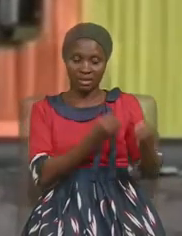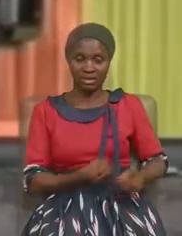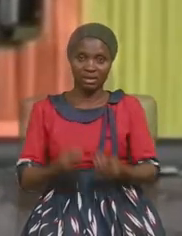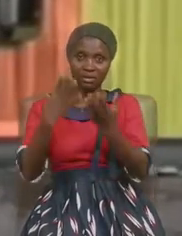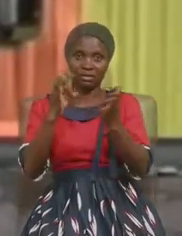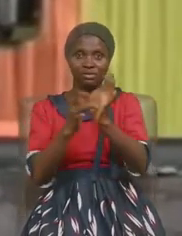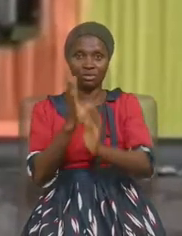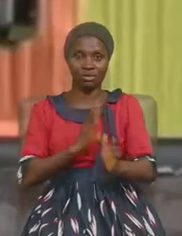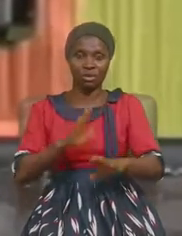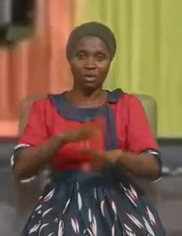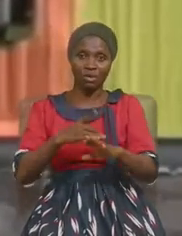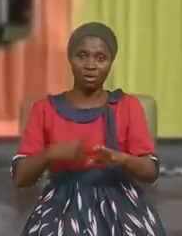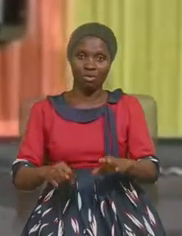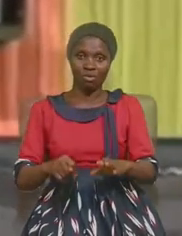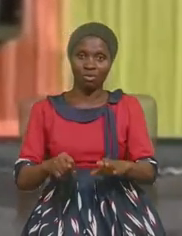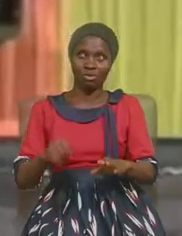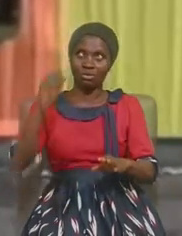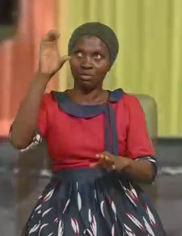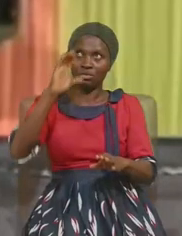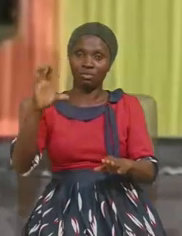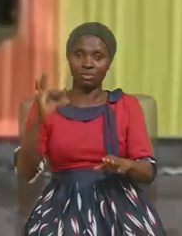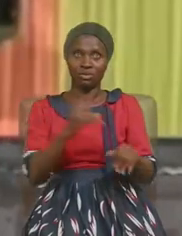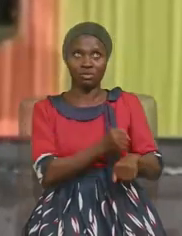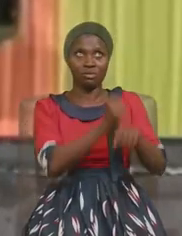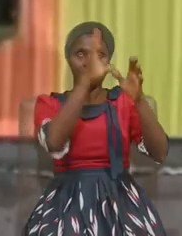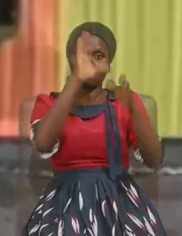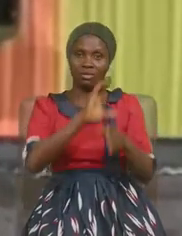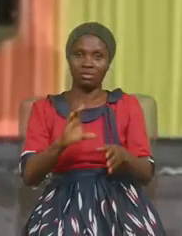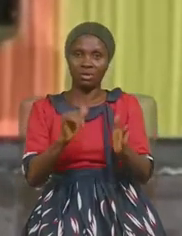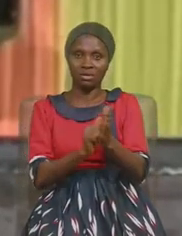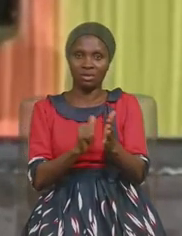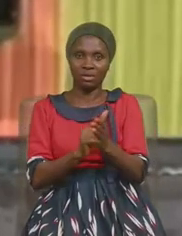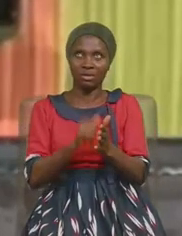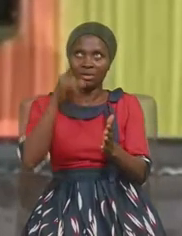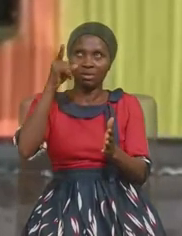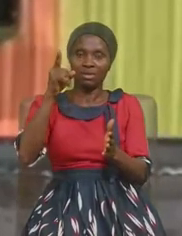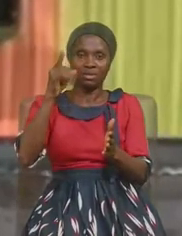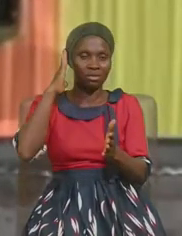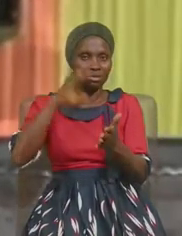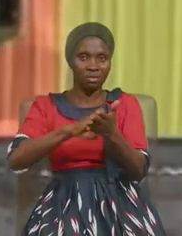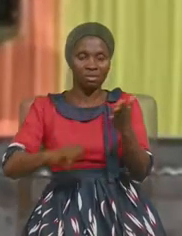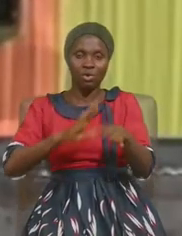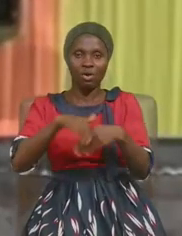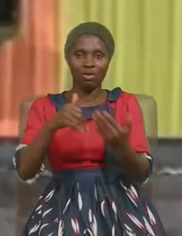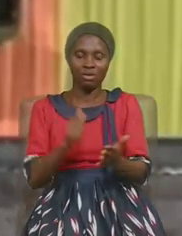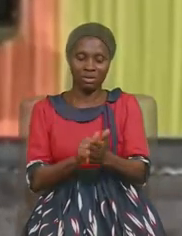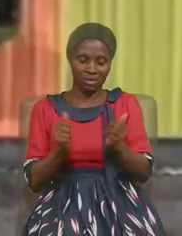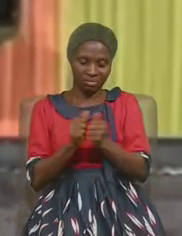du calvaire. Et il ôte cette nature innée,